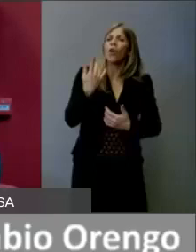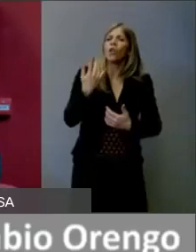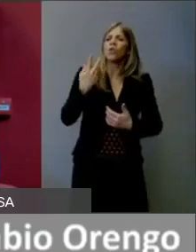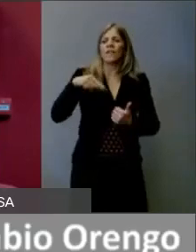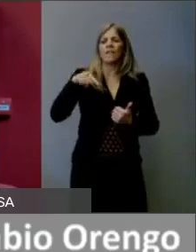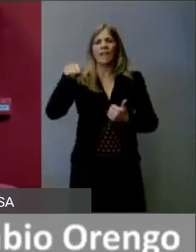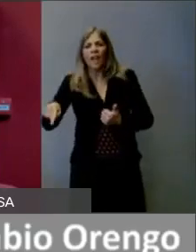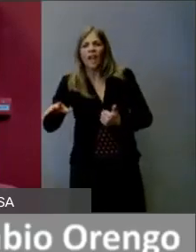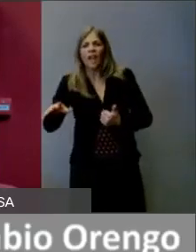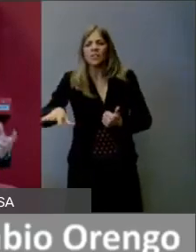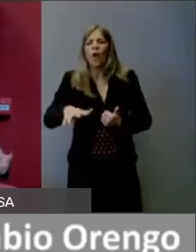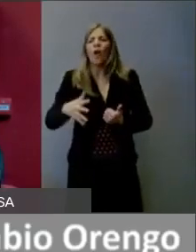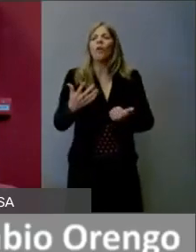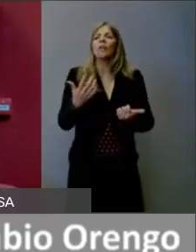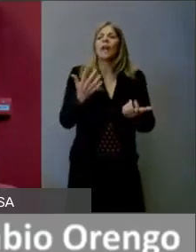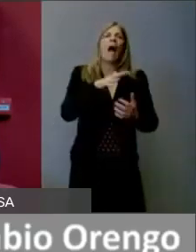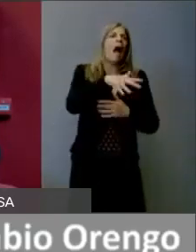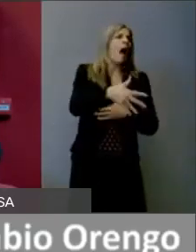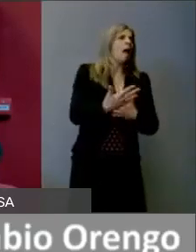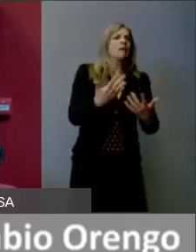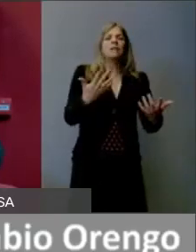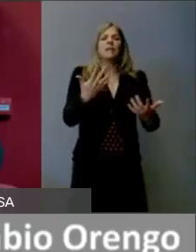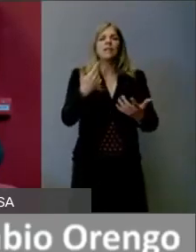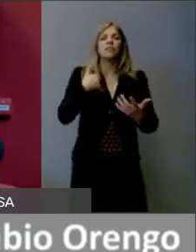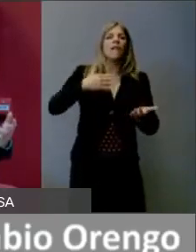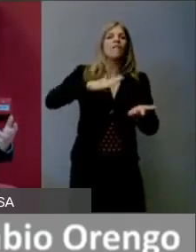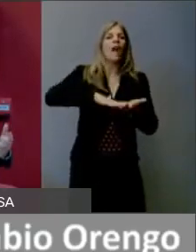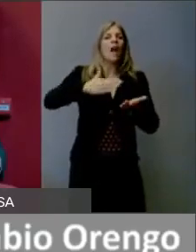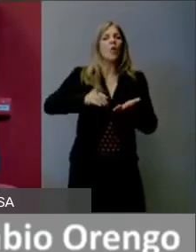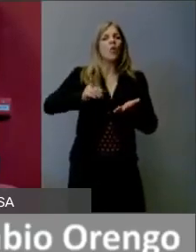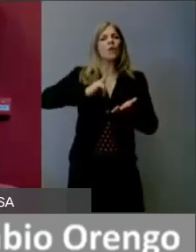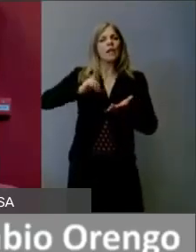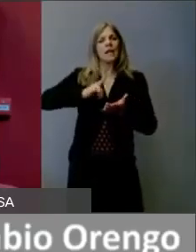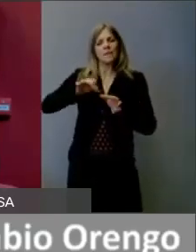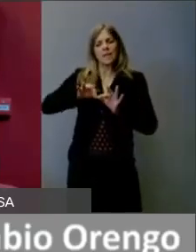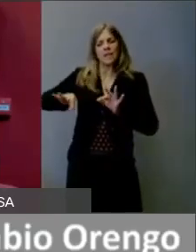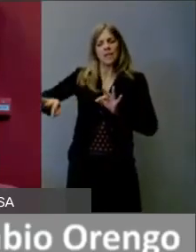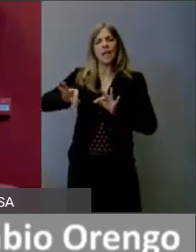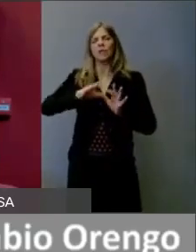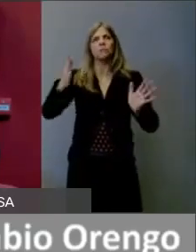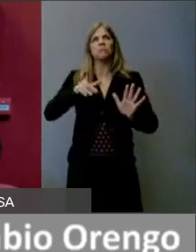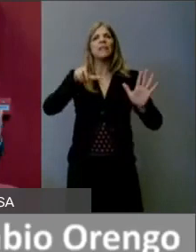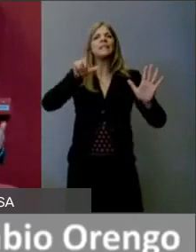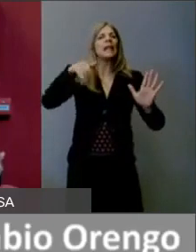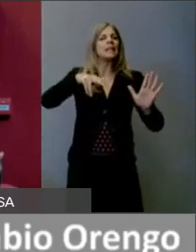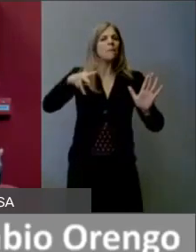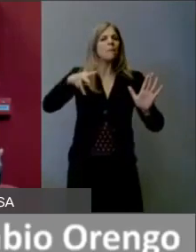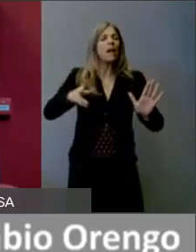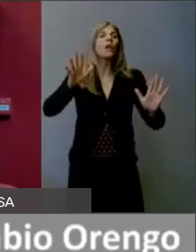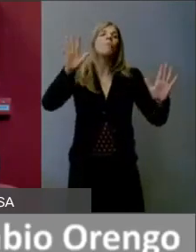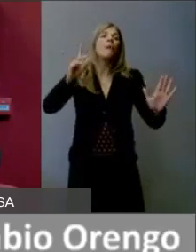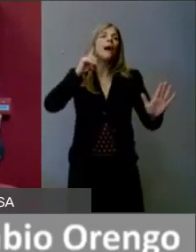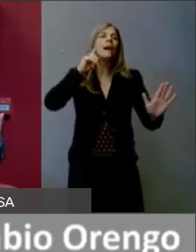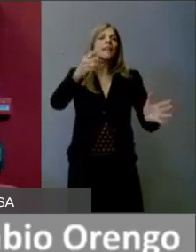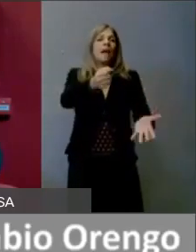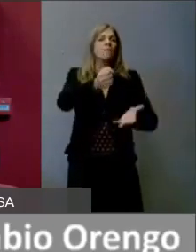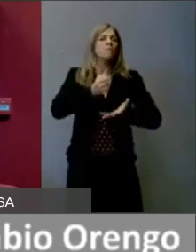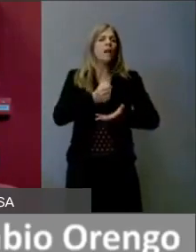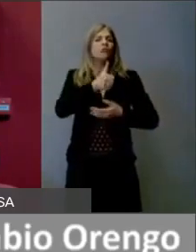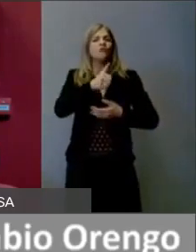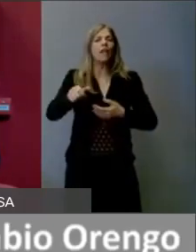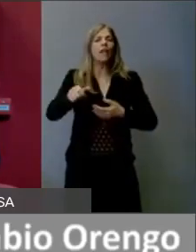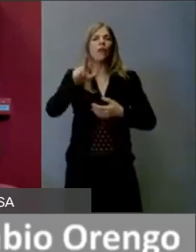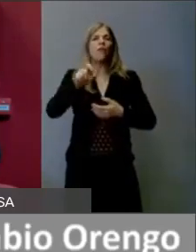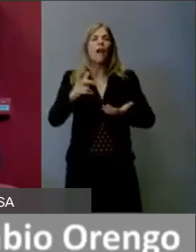che diranno il valore del mio immobile è 70.000 euro, però se me ne date 120,